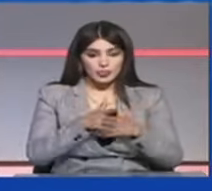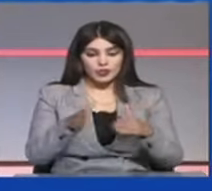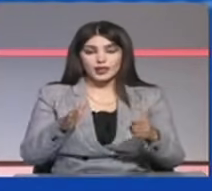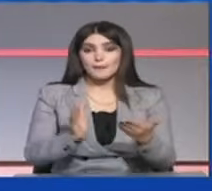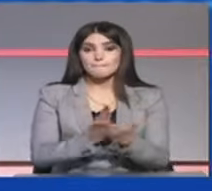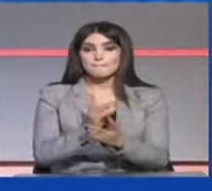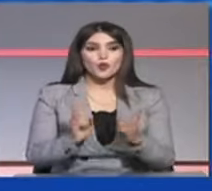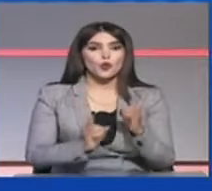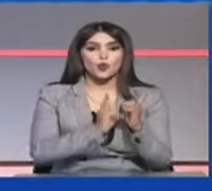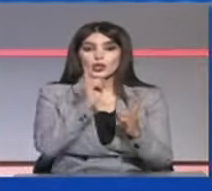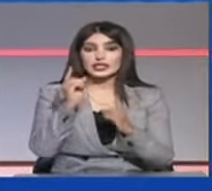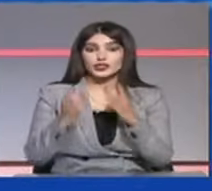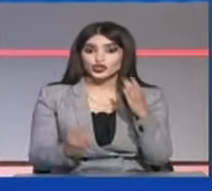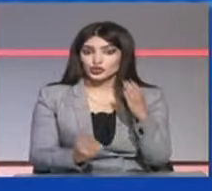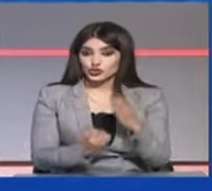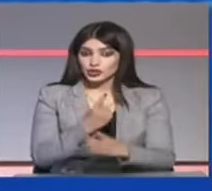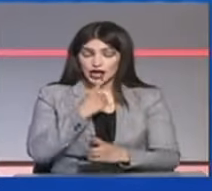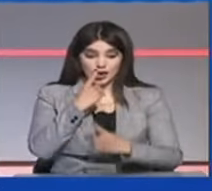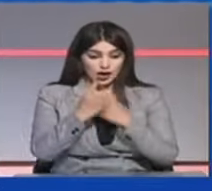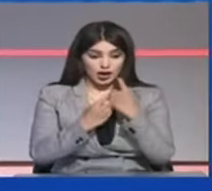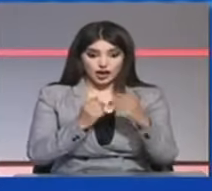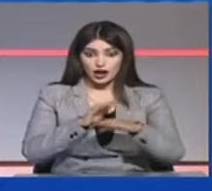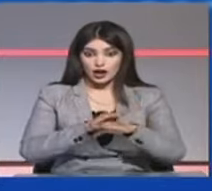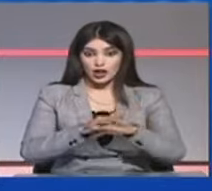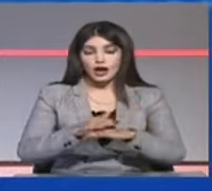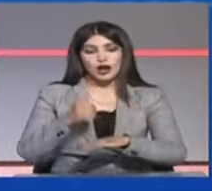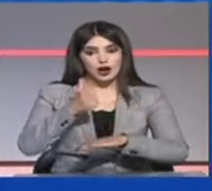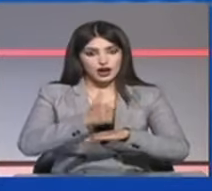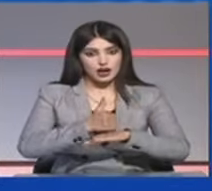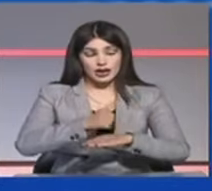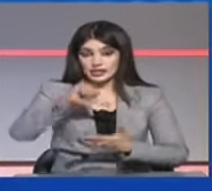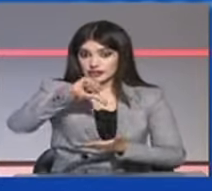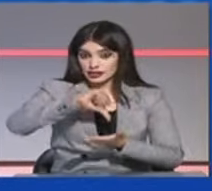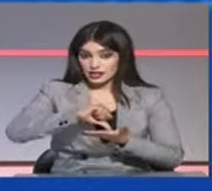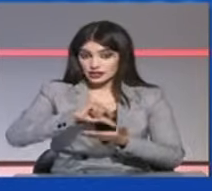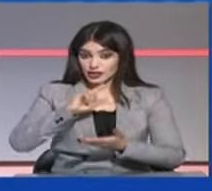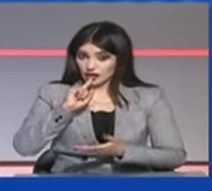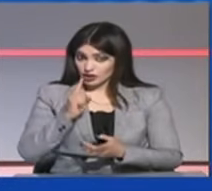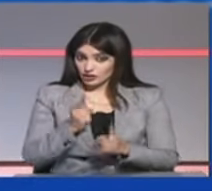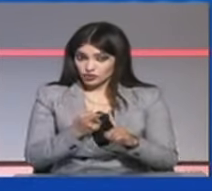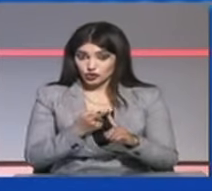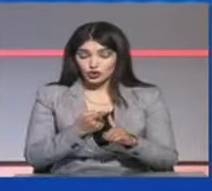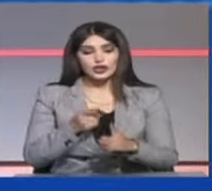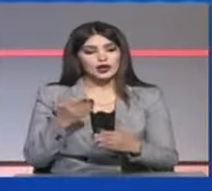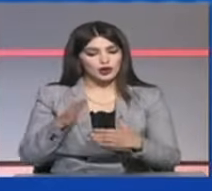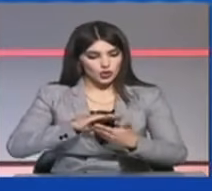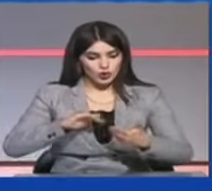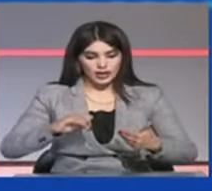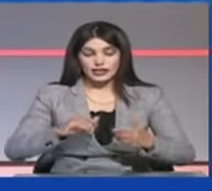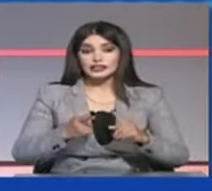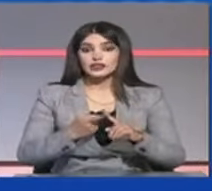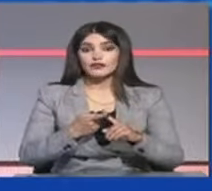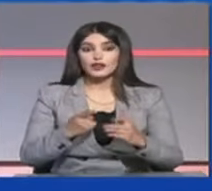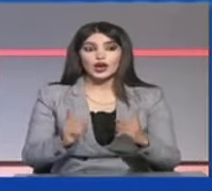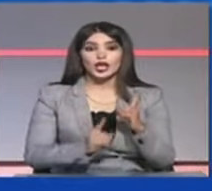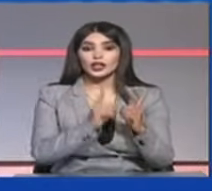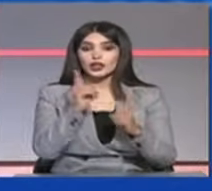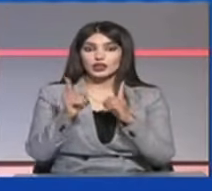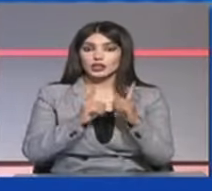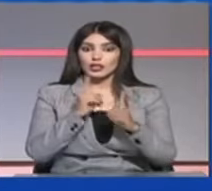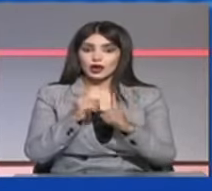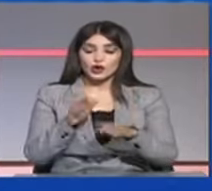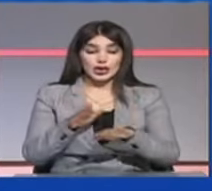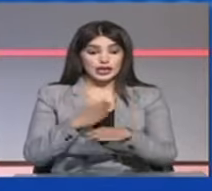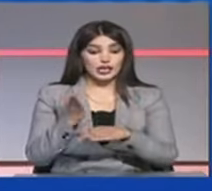نوويه جديده قال في خصوصا الرئيس الايراني حسن روحاني انها نتاج الاتفاق النووي الذي يضفي الصبغه